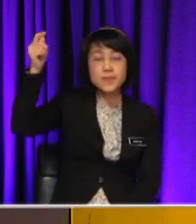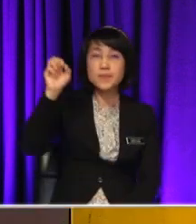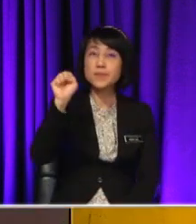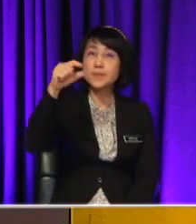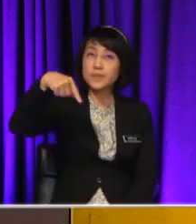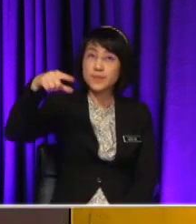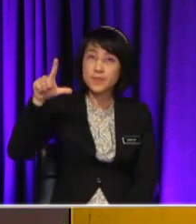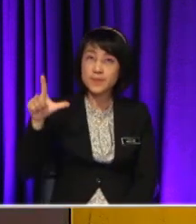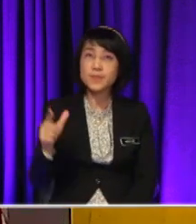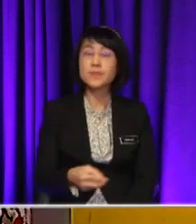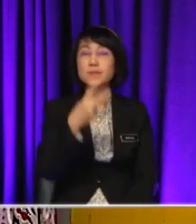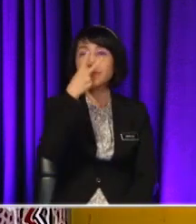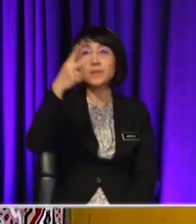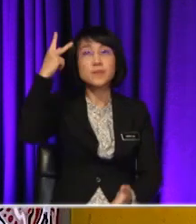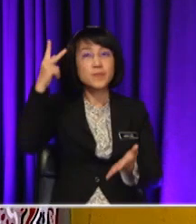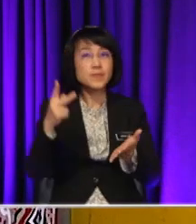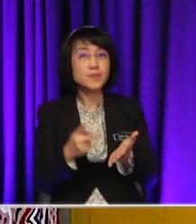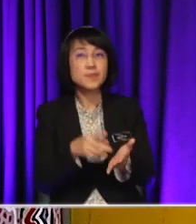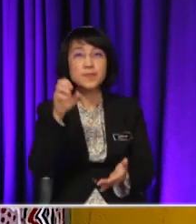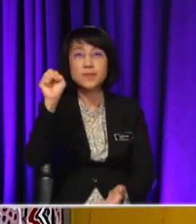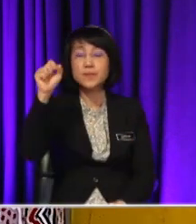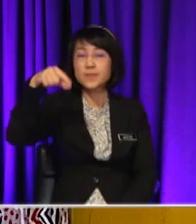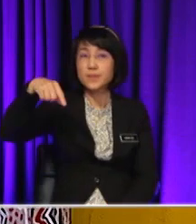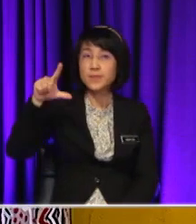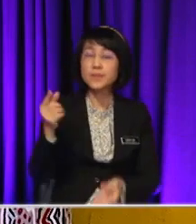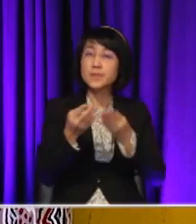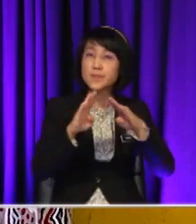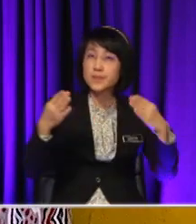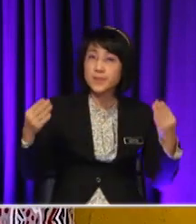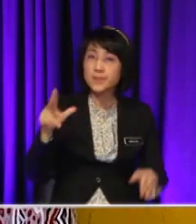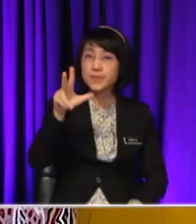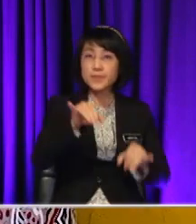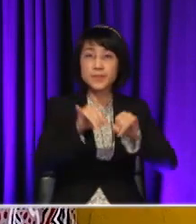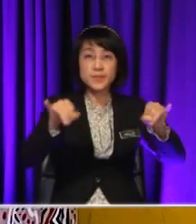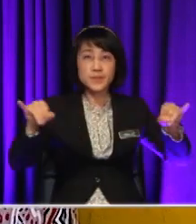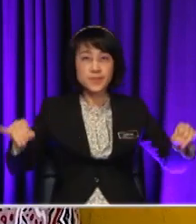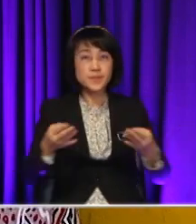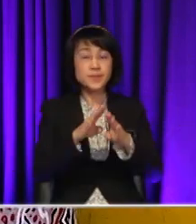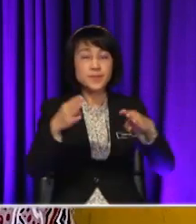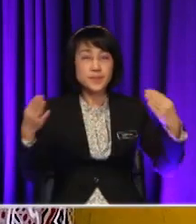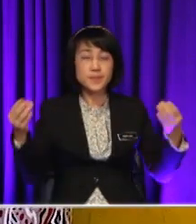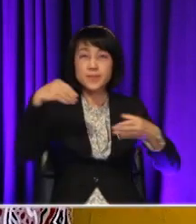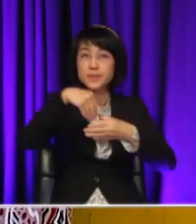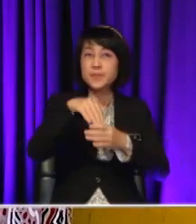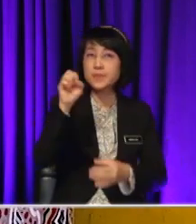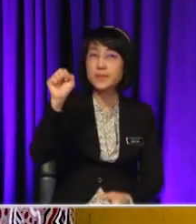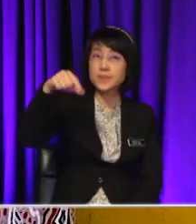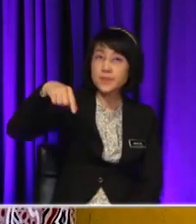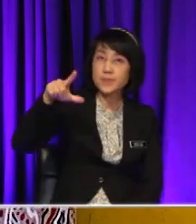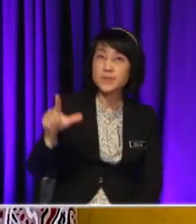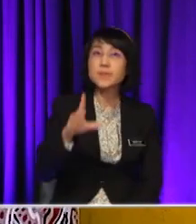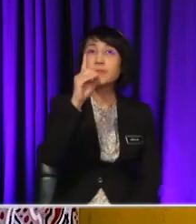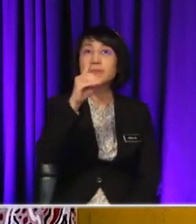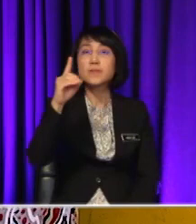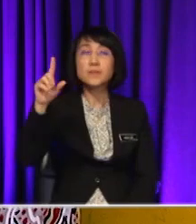pengenalan SQL sub pengenal SQL bahasa 3 jenis bahasa yang ada dalam SQL yaitu DDL